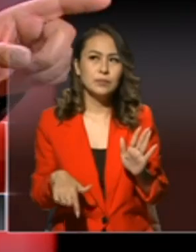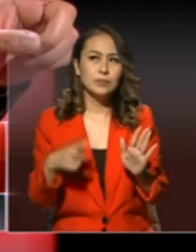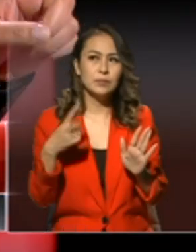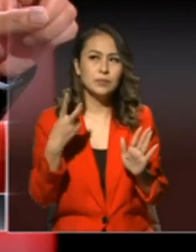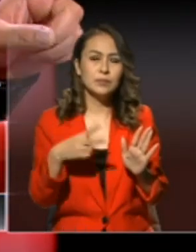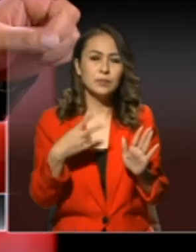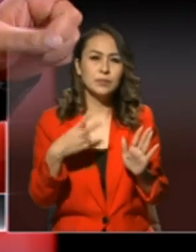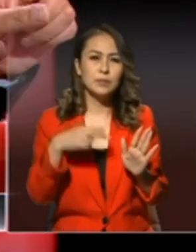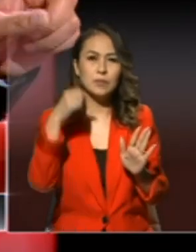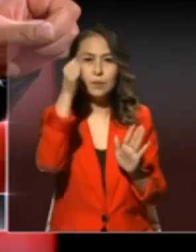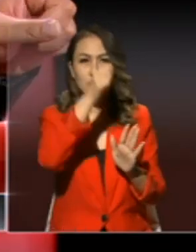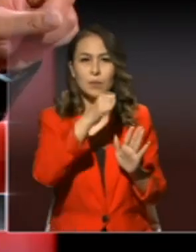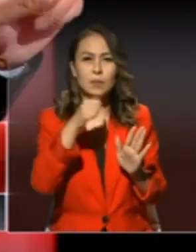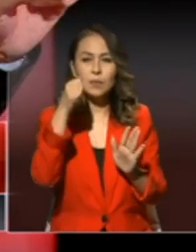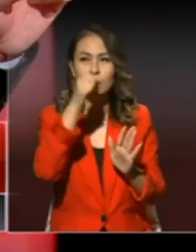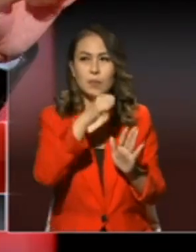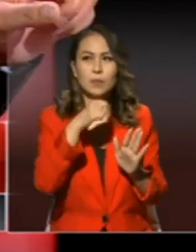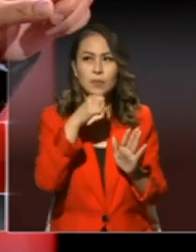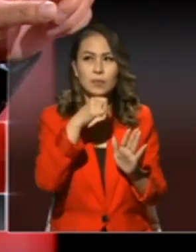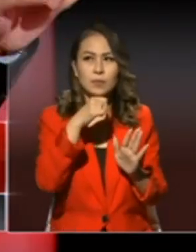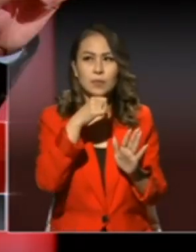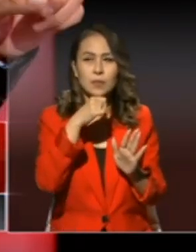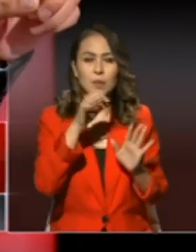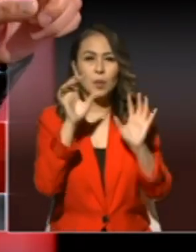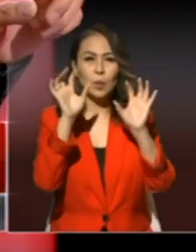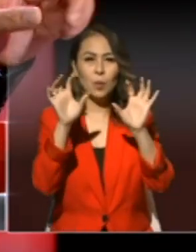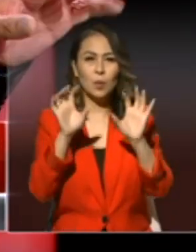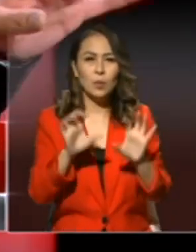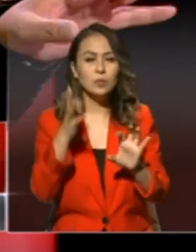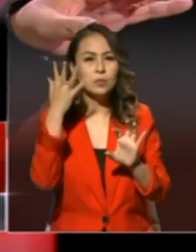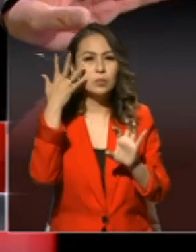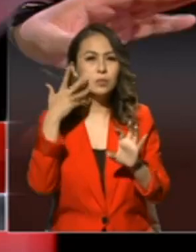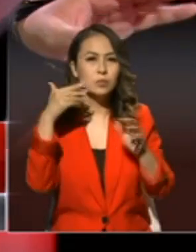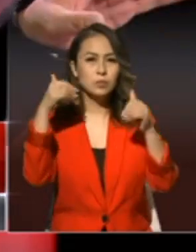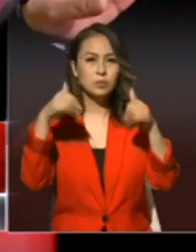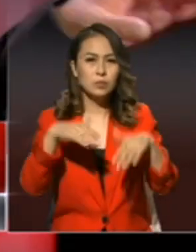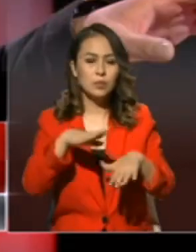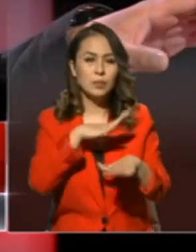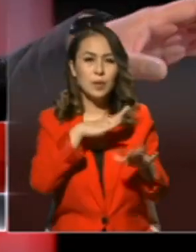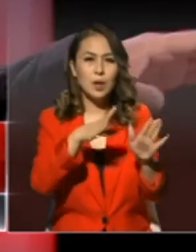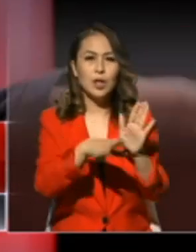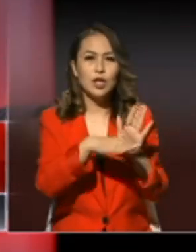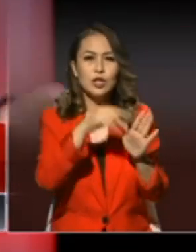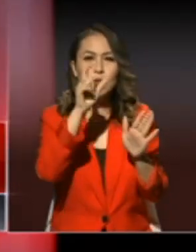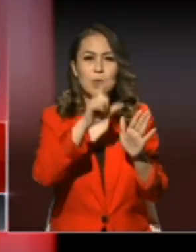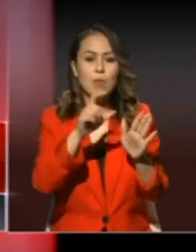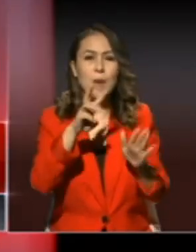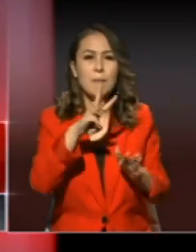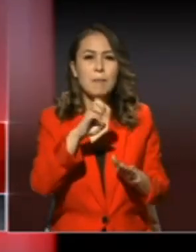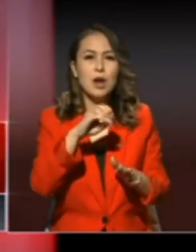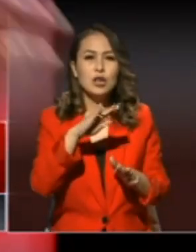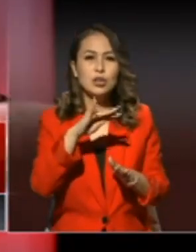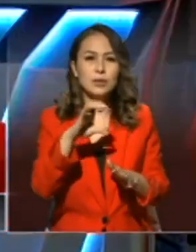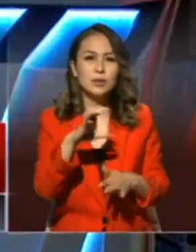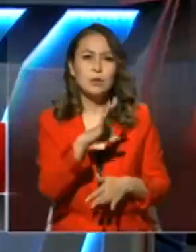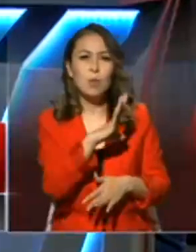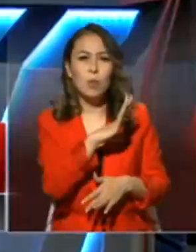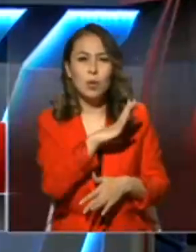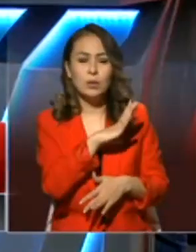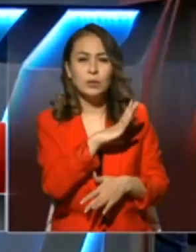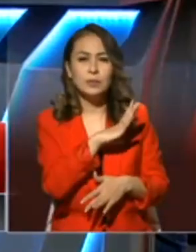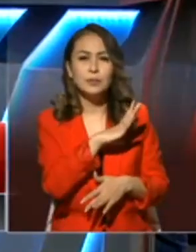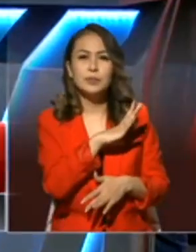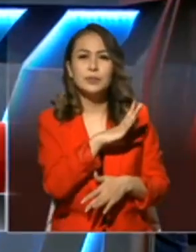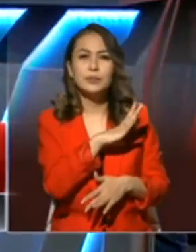20-шы жылда осы кодексті қабылдаған кезде осы депутат мәжілісте болды. Әлгі айтып